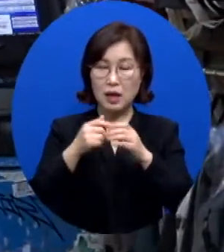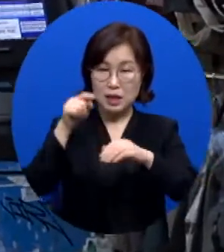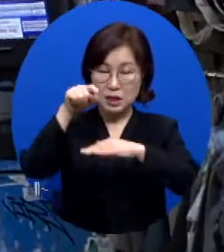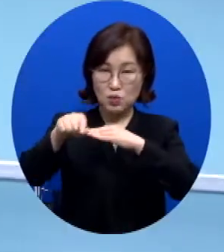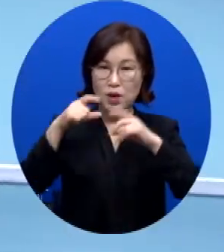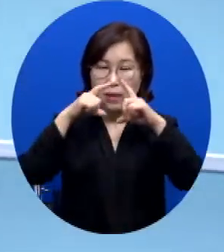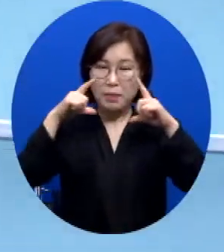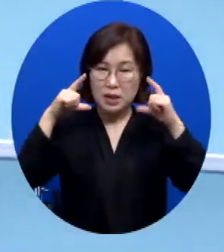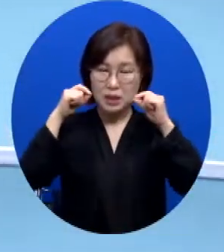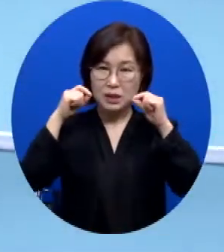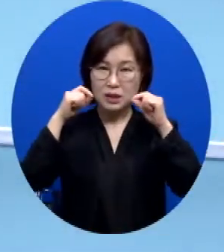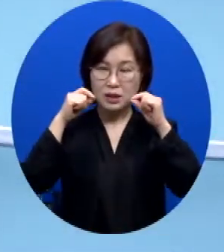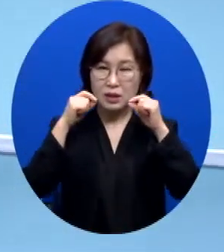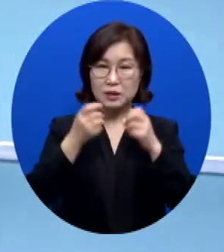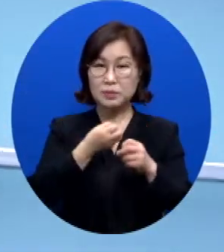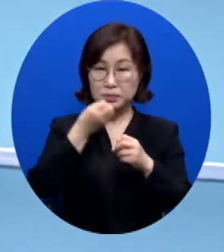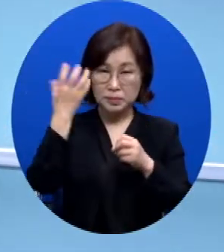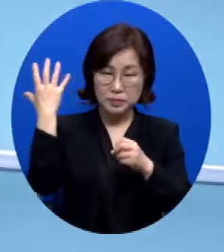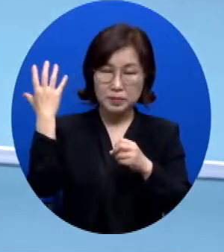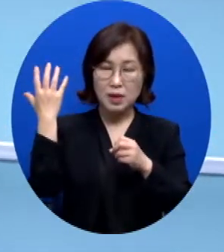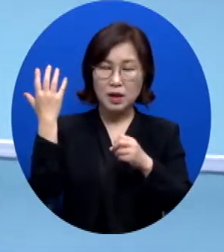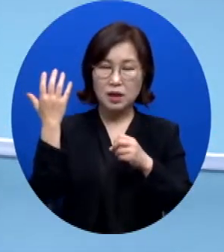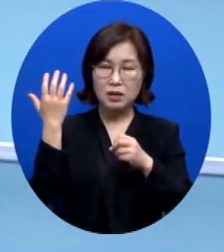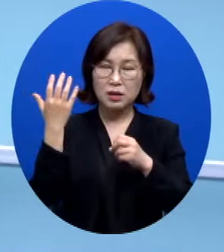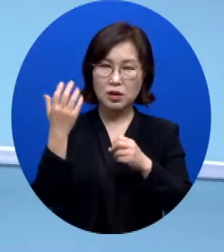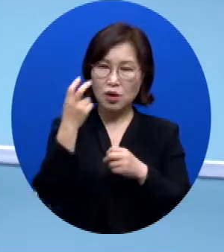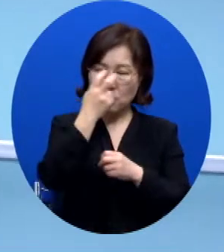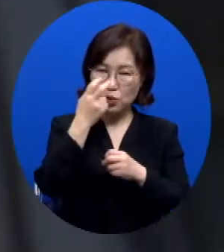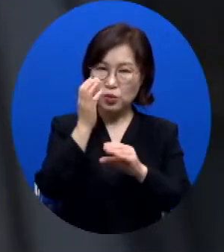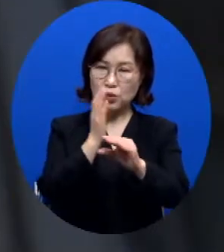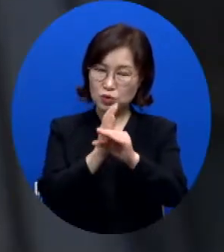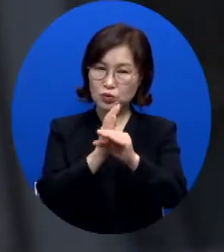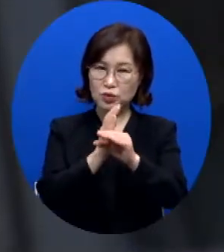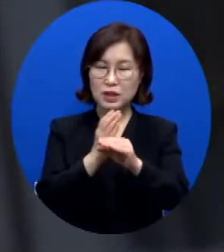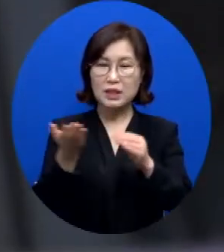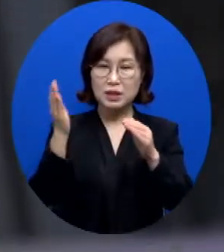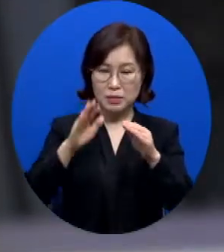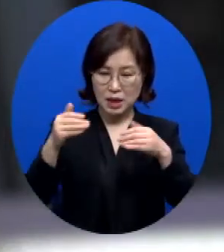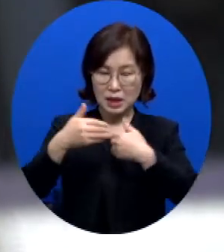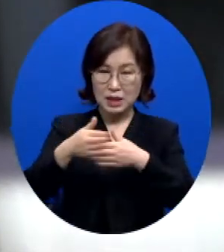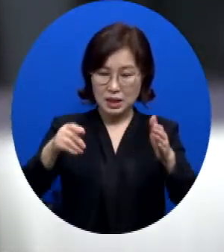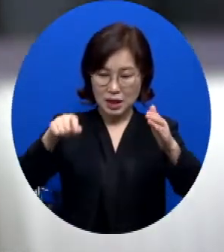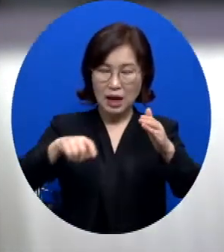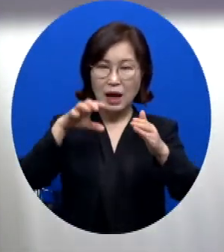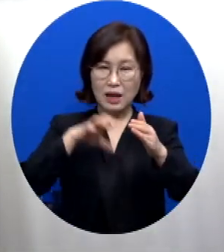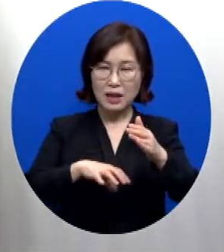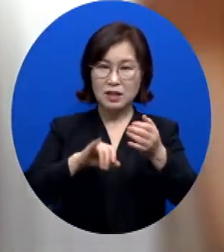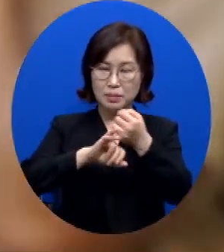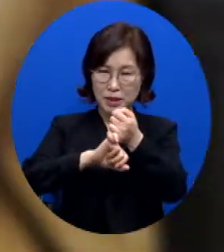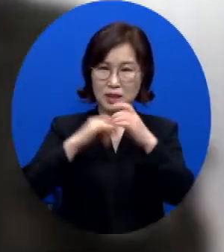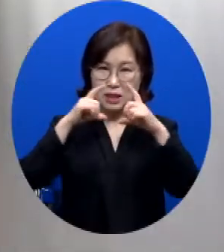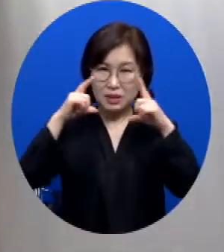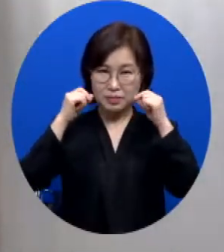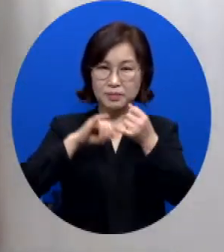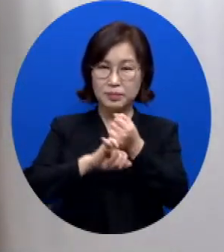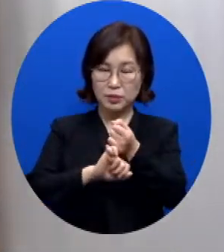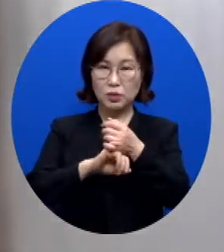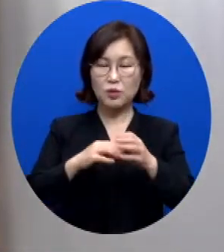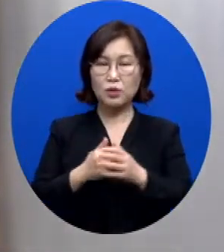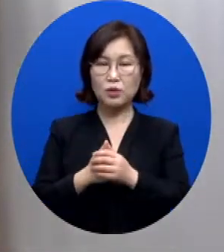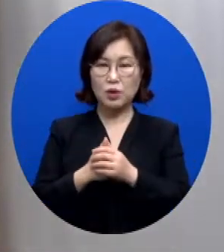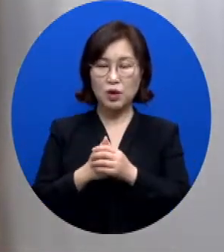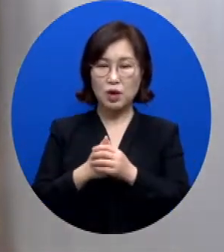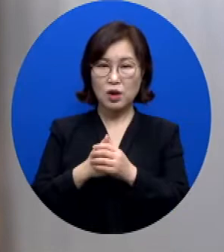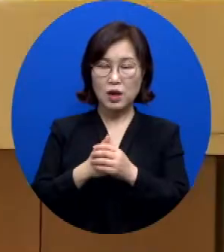있지만 실내의 경우 마스크 착용은 일상 회복 모든 단계에서 반드시 착용해야 합니다. 3단계에서는 시설